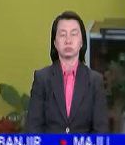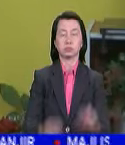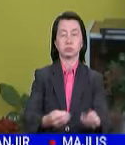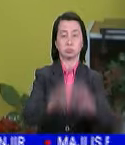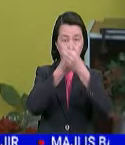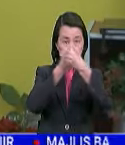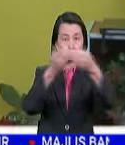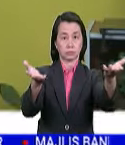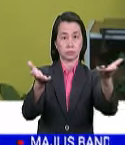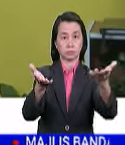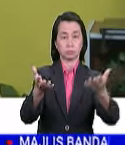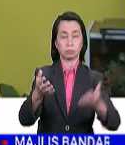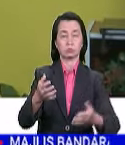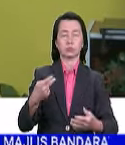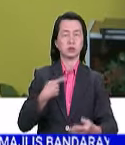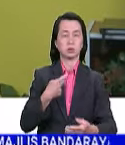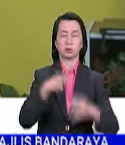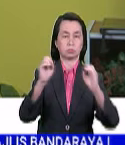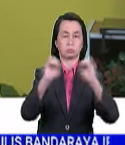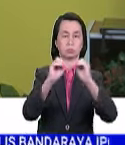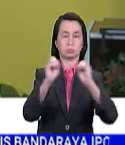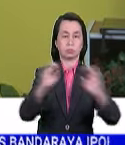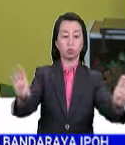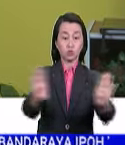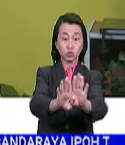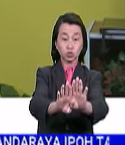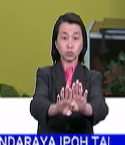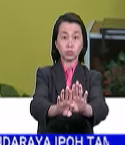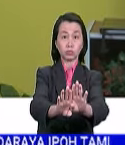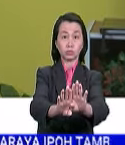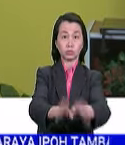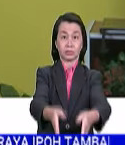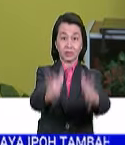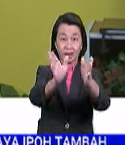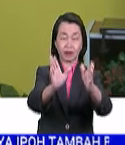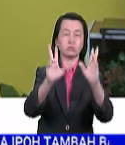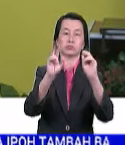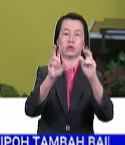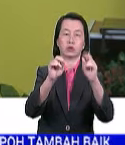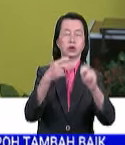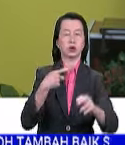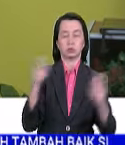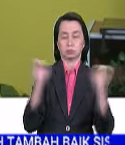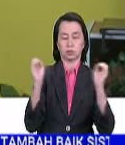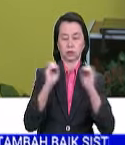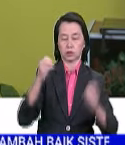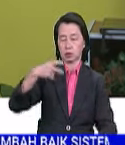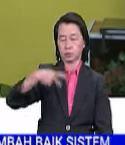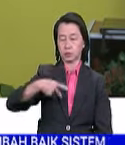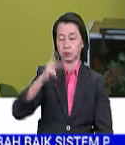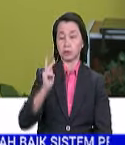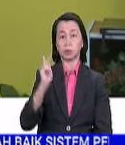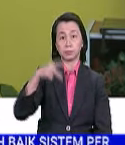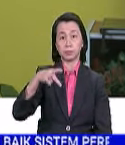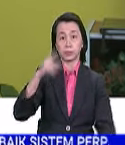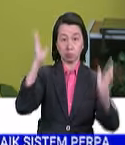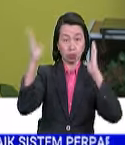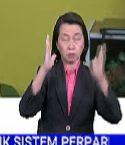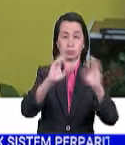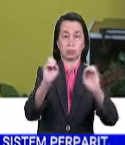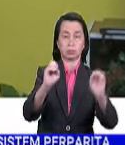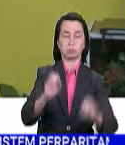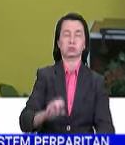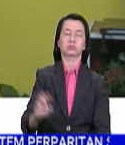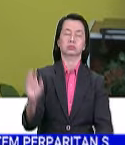Umumkan bahawa kita tidak akan menutup lagi. Kita tidak akan membuat PKP seluruh negara. Kita tidak akan